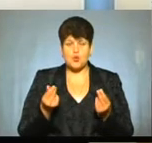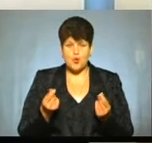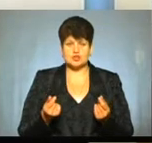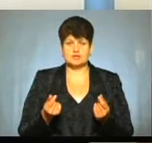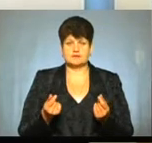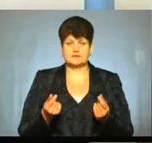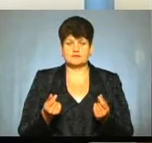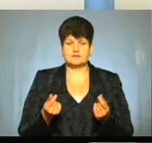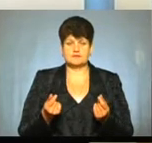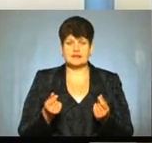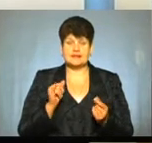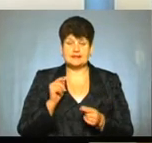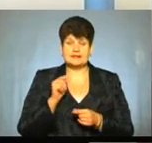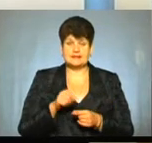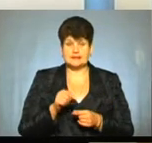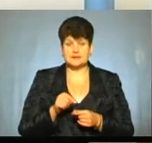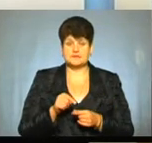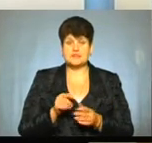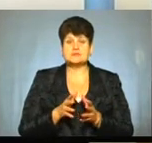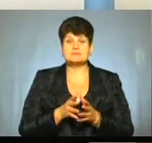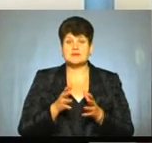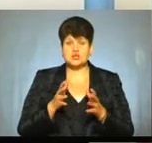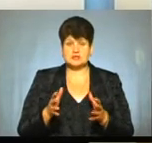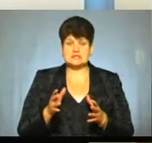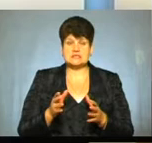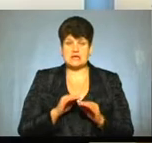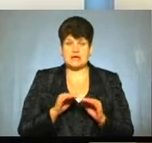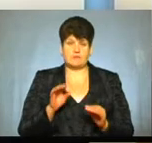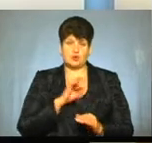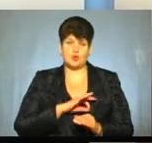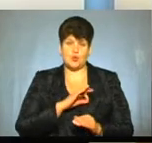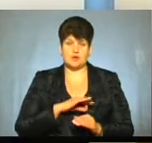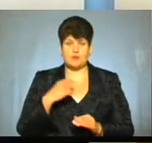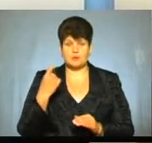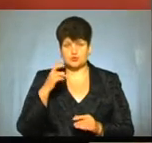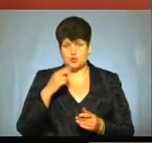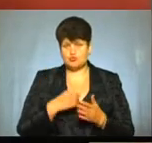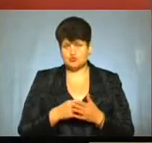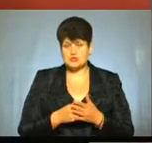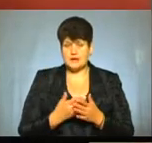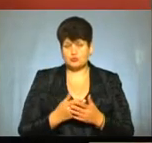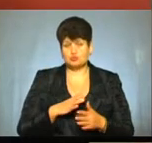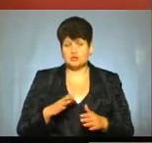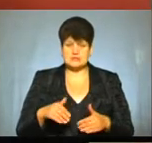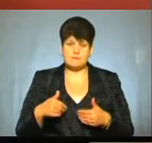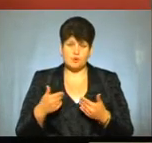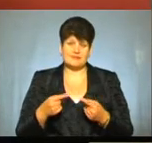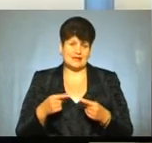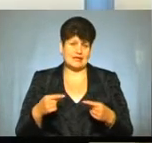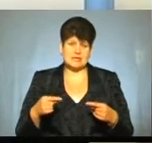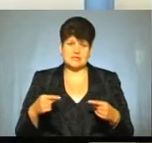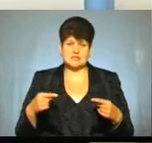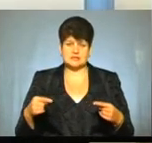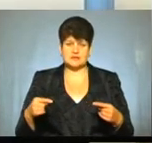коштів і тим самим збільшивши рівень доходів до обласного бюджету. Тобто десь були запропоновані